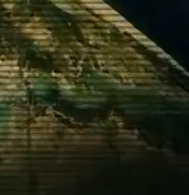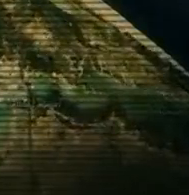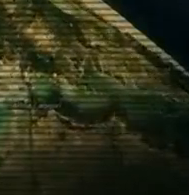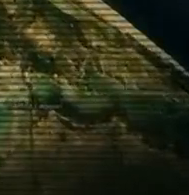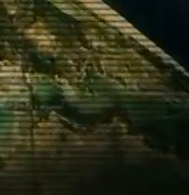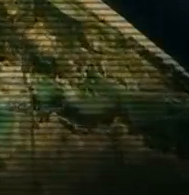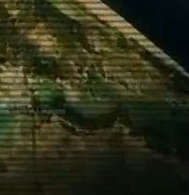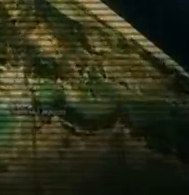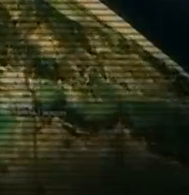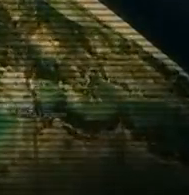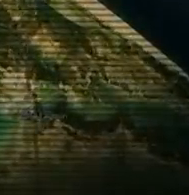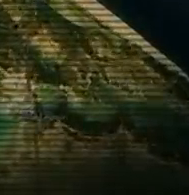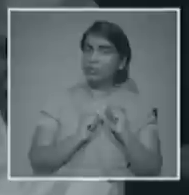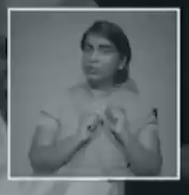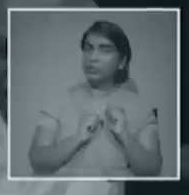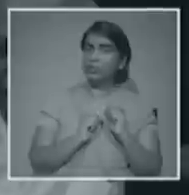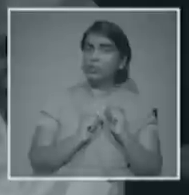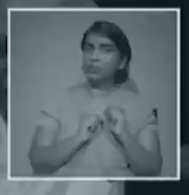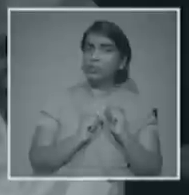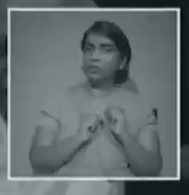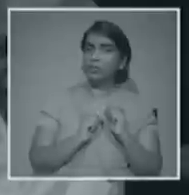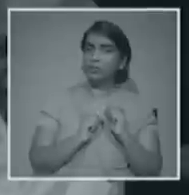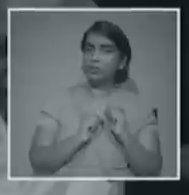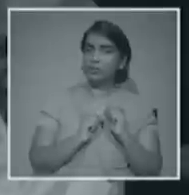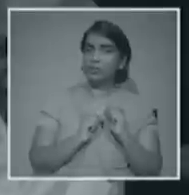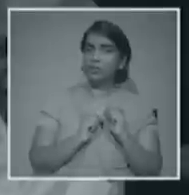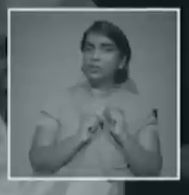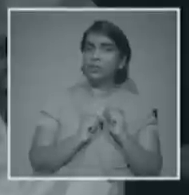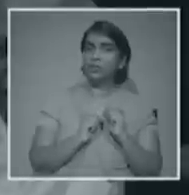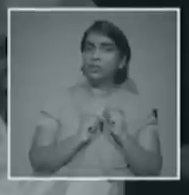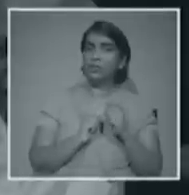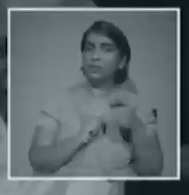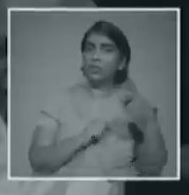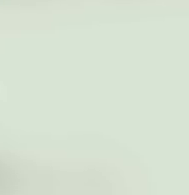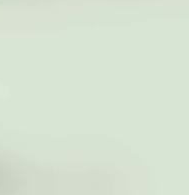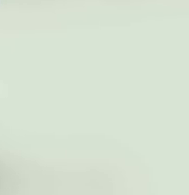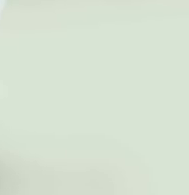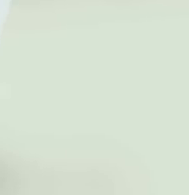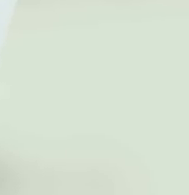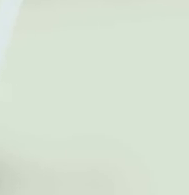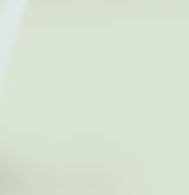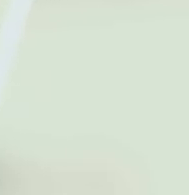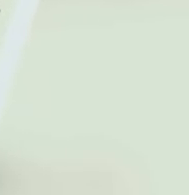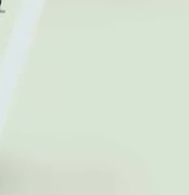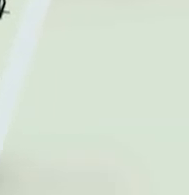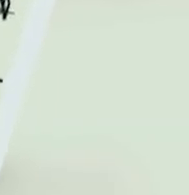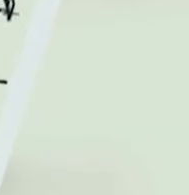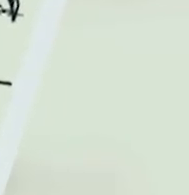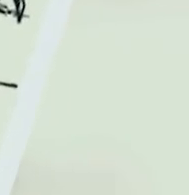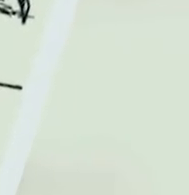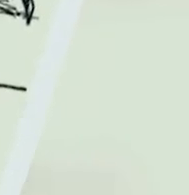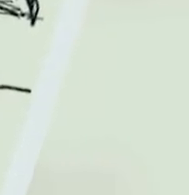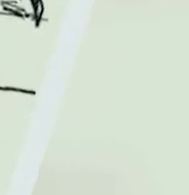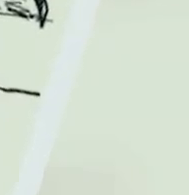මාතෘකාව කර්ලියට ගේන්නේ එය විසඳීමේ සැබෑ අර්ථයෙන්ද? එහෙමත් නැත්නම් පේනතෙක් මානයක විසඳුමක් නැති